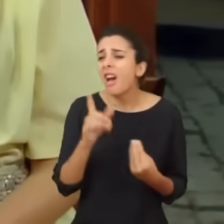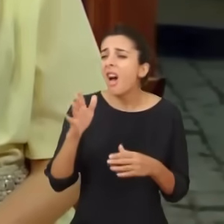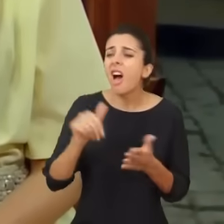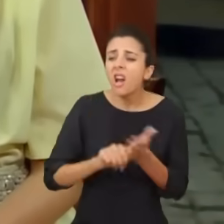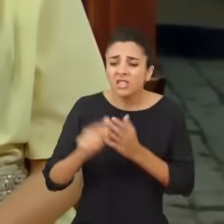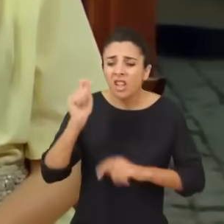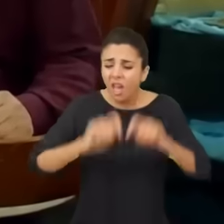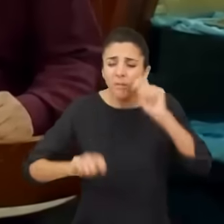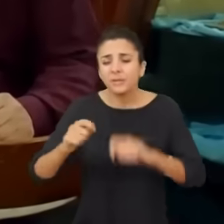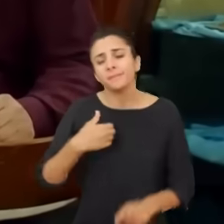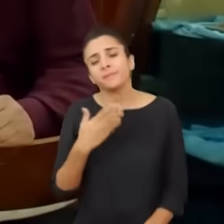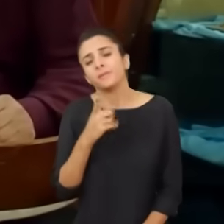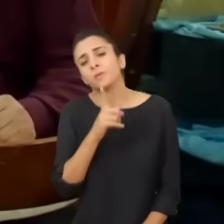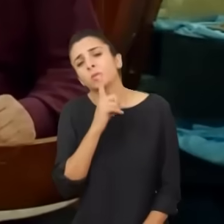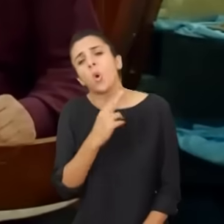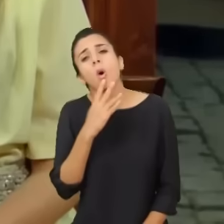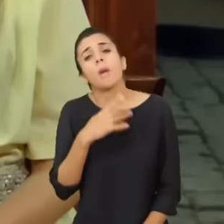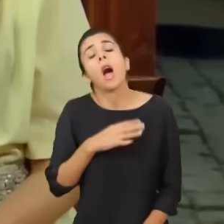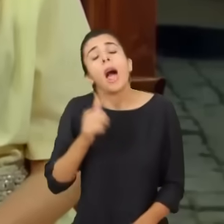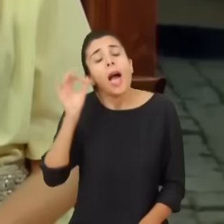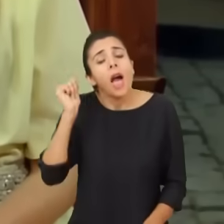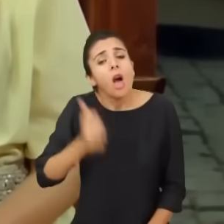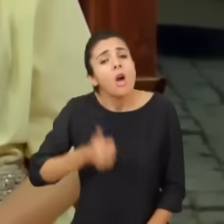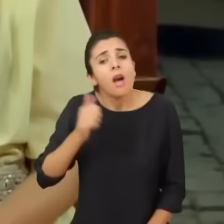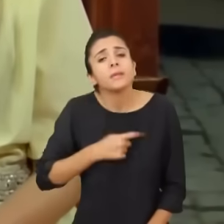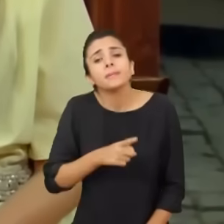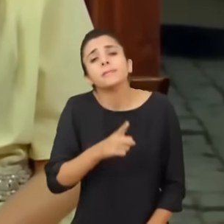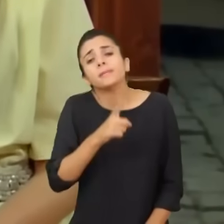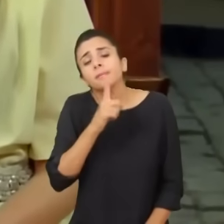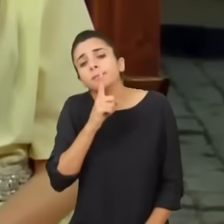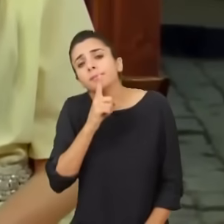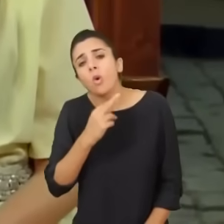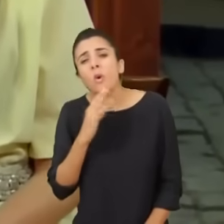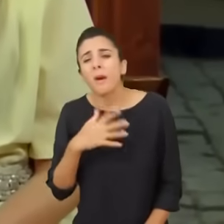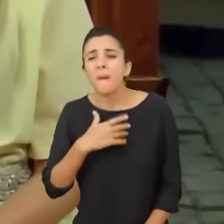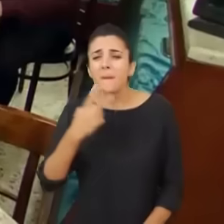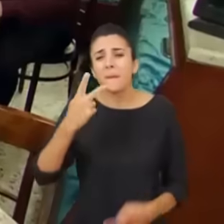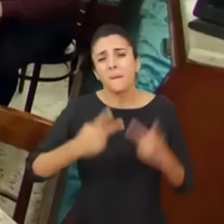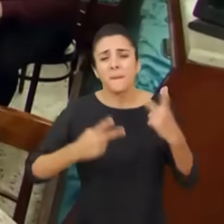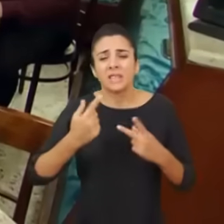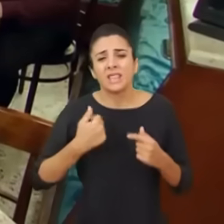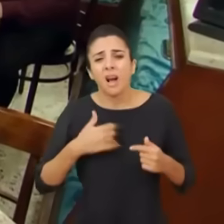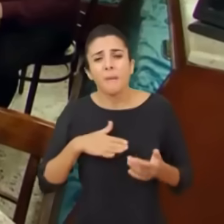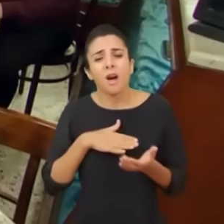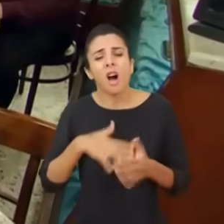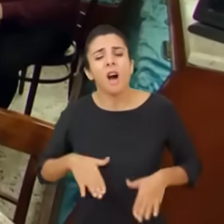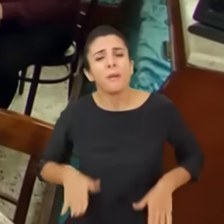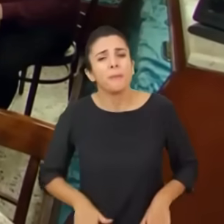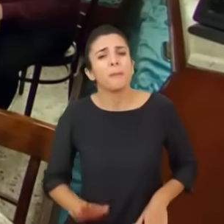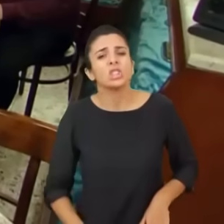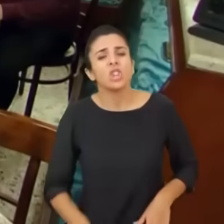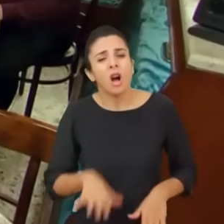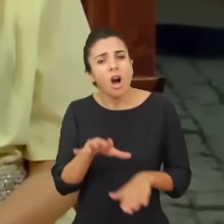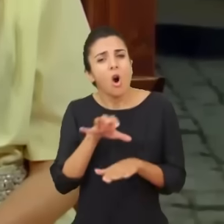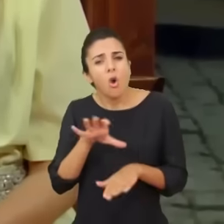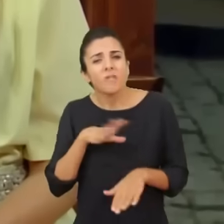susayım. Ümrümde susayım. Hiç hep sustum. Biraz böyle dizlerim ağır işte. Biraz zor